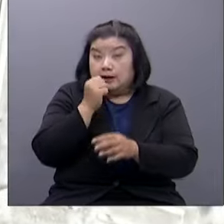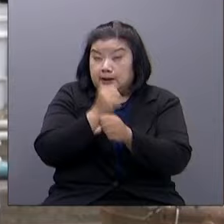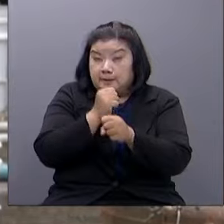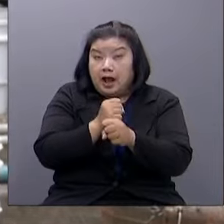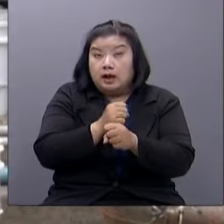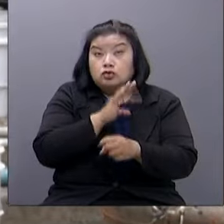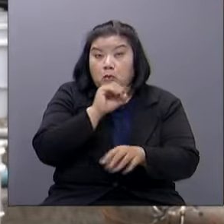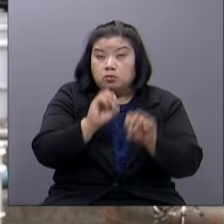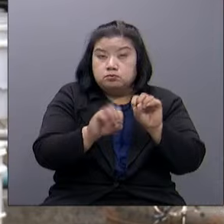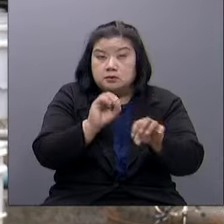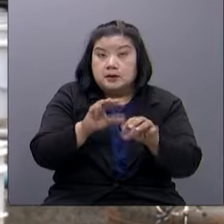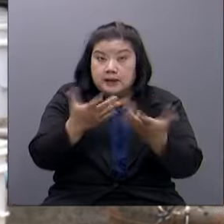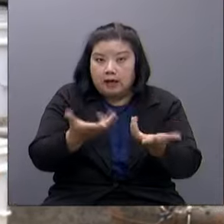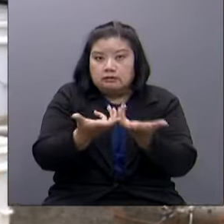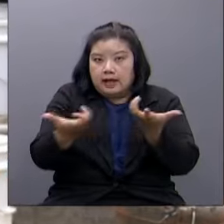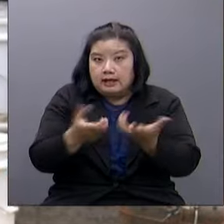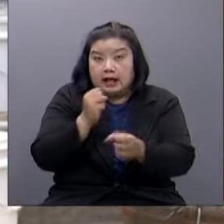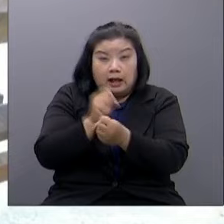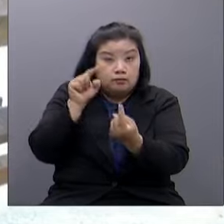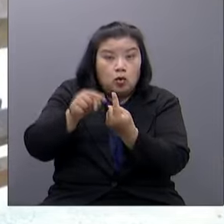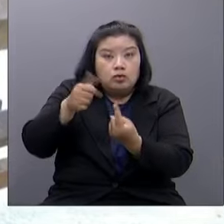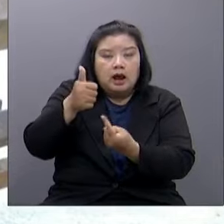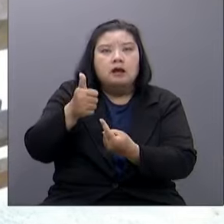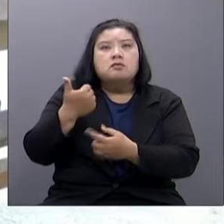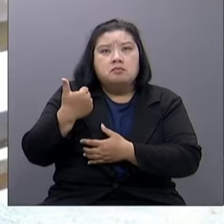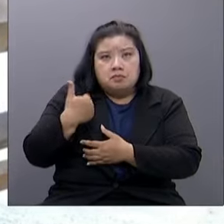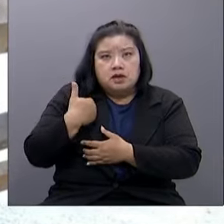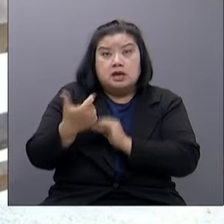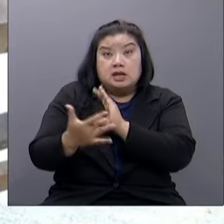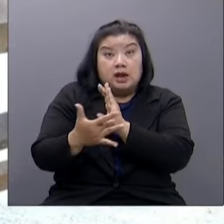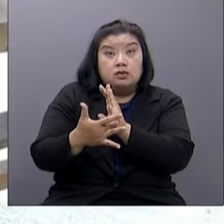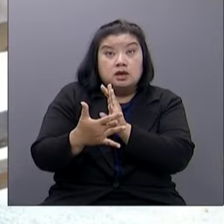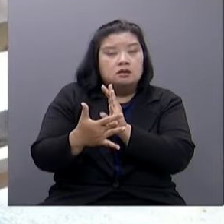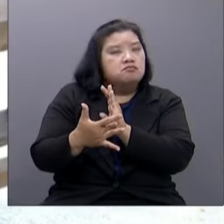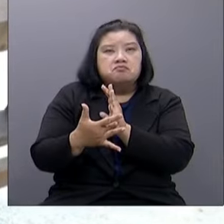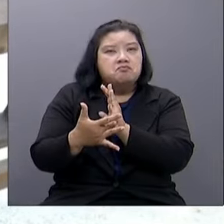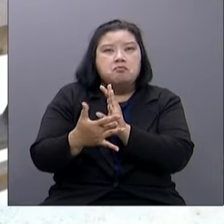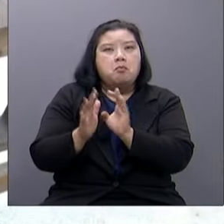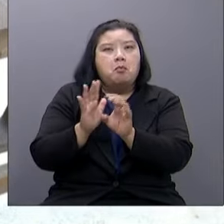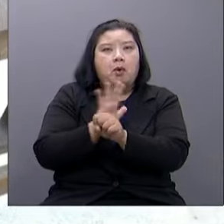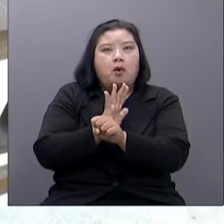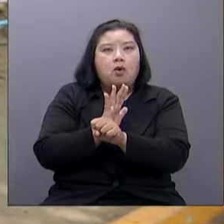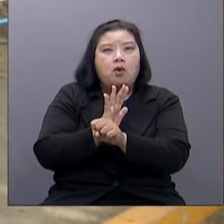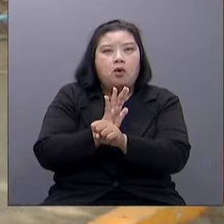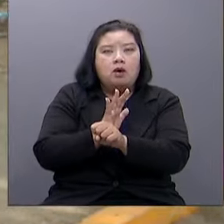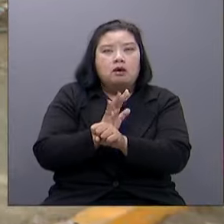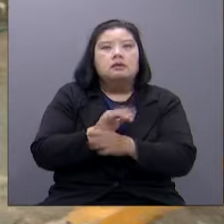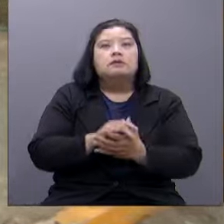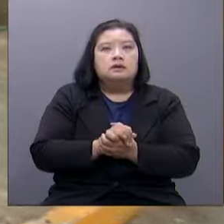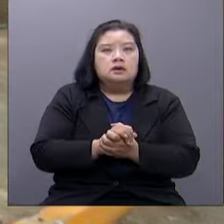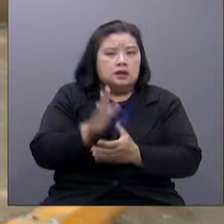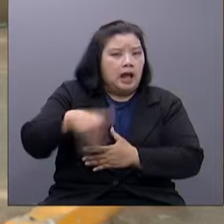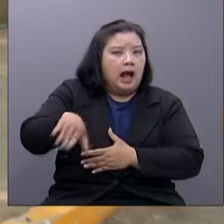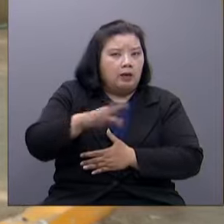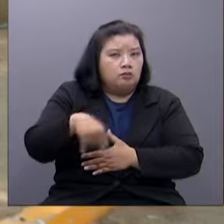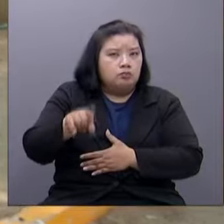ได้นะคะไม่ใช่ว่าเรามีเครื่องมือหรือว่ามีเทคโนโลยีที่จะมารองรับในการทำงานซึ่งมันเป็นขั้น